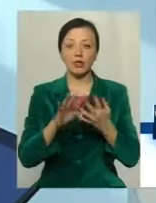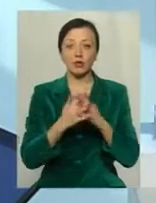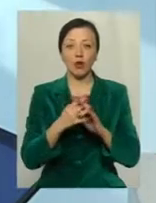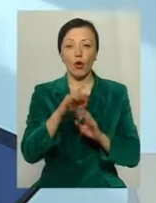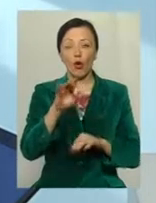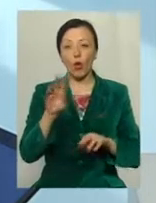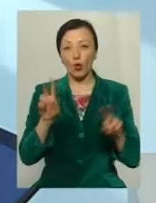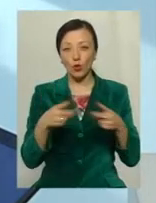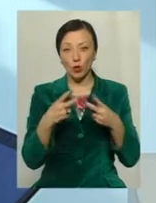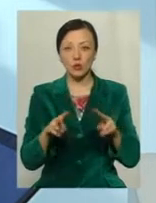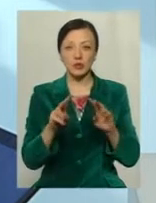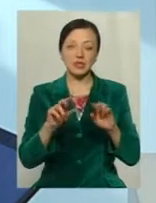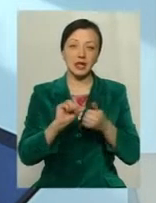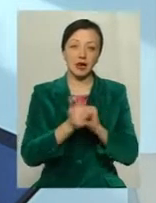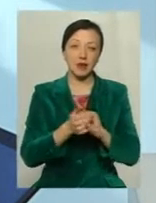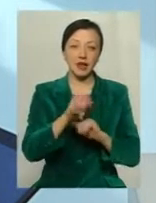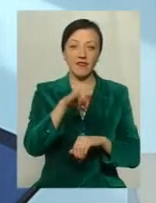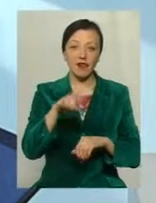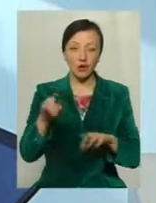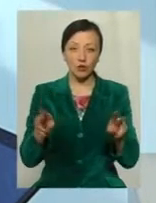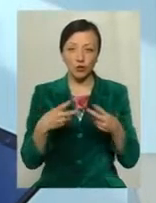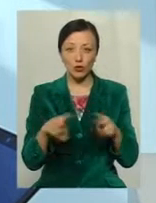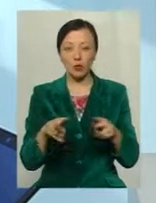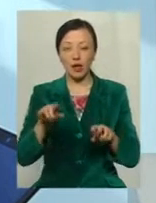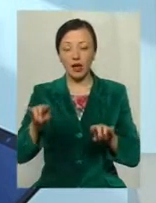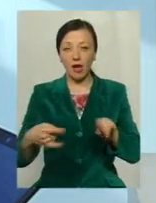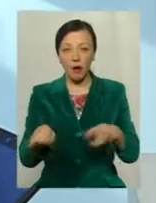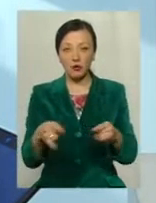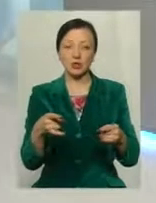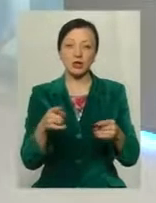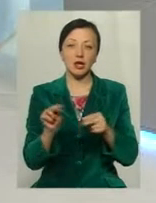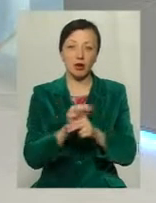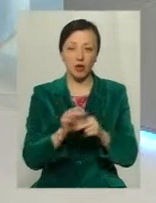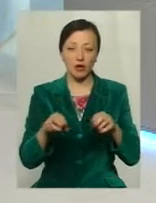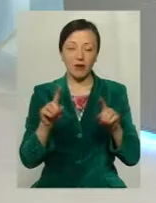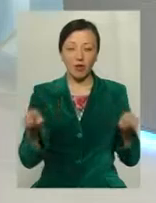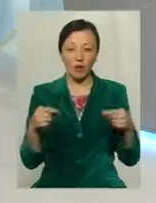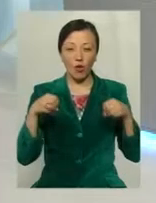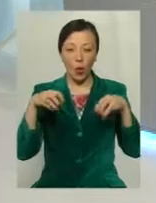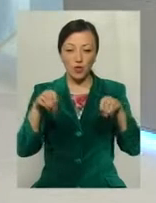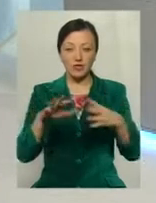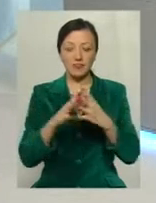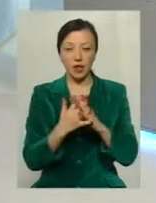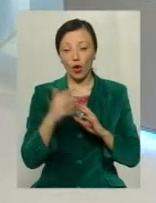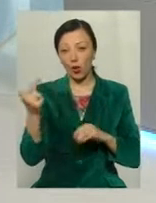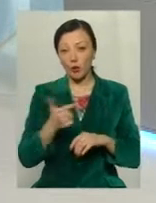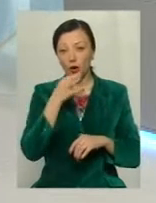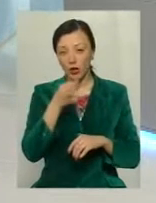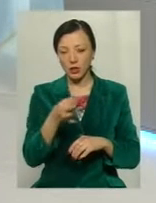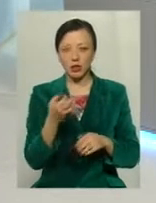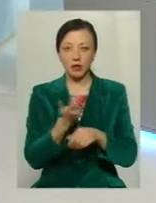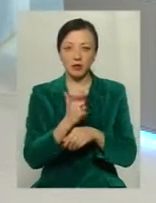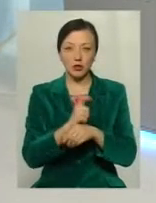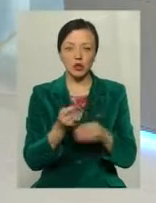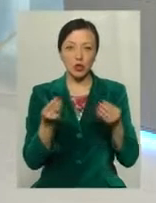інших проблем в області. І повірте мені, якщо ви там побачите в тій постанові, хто має бажання ознайомитися, там є питання